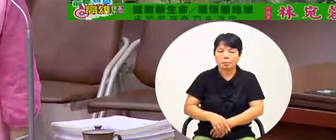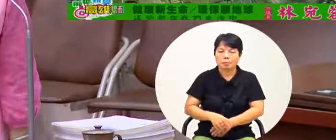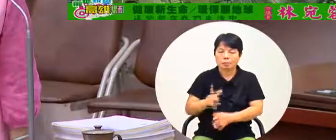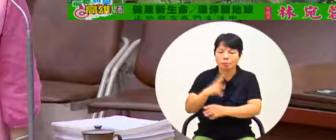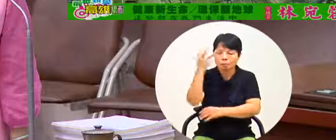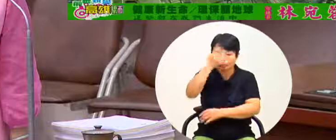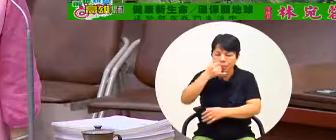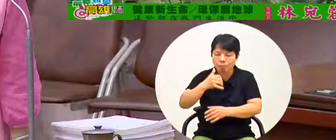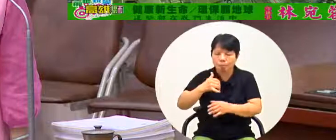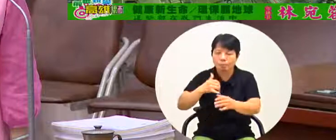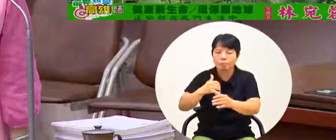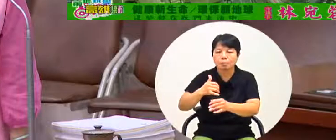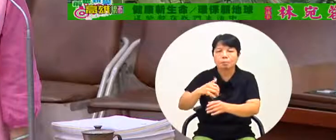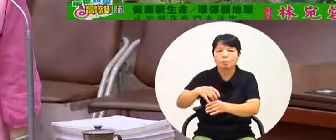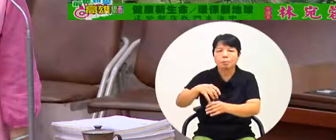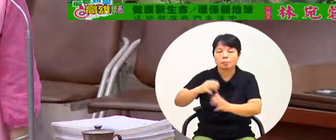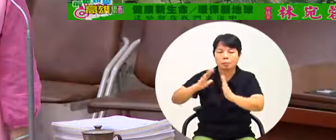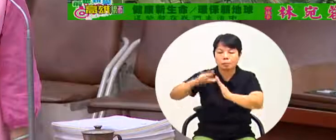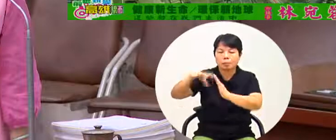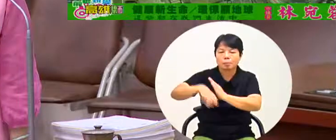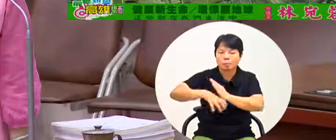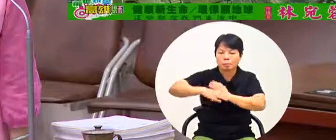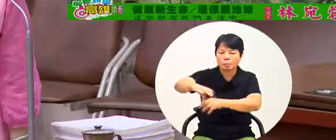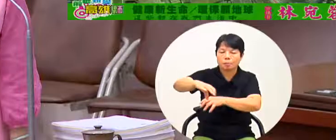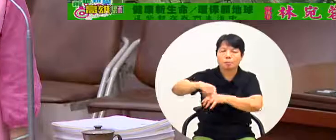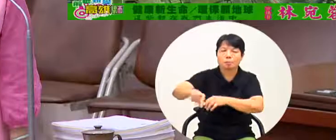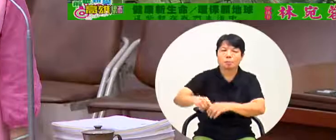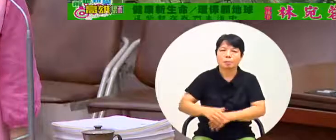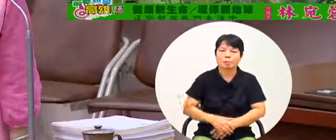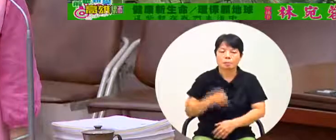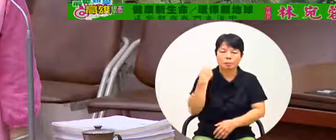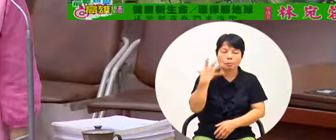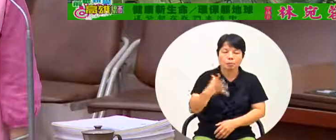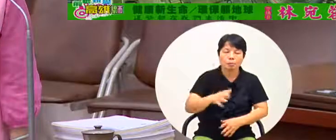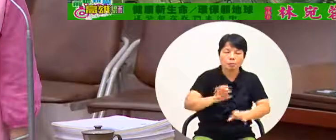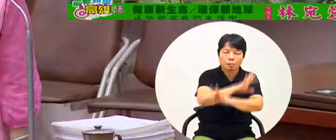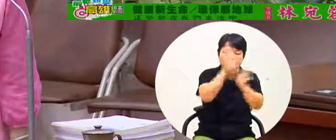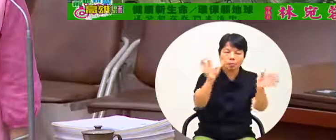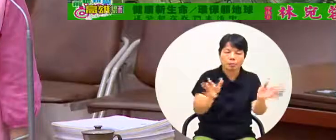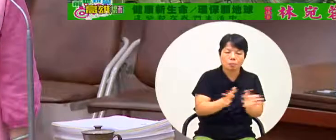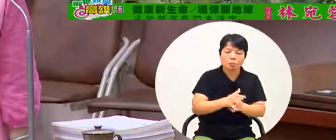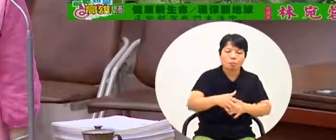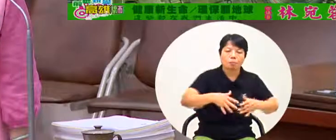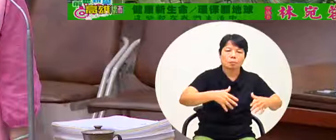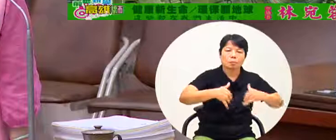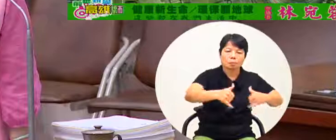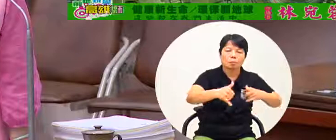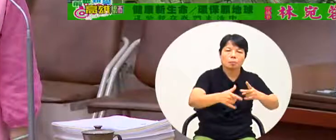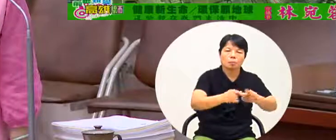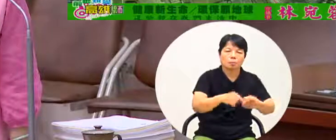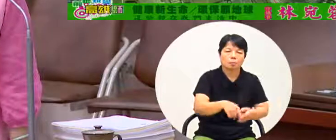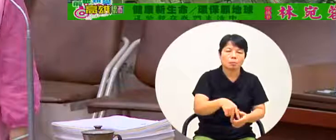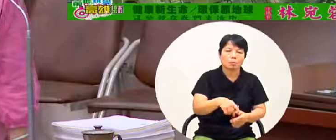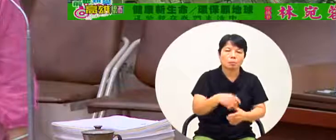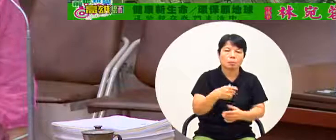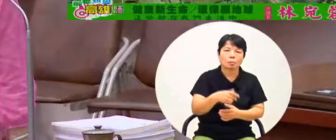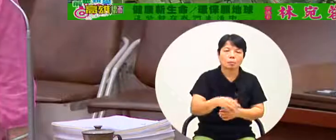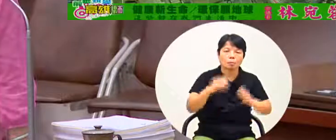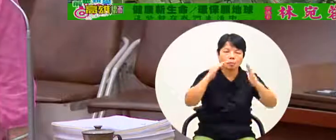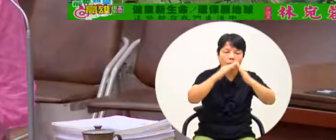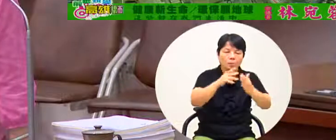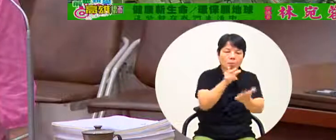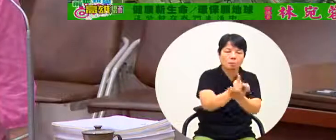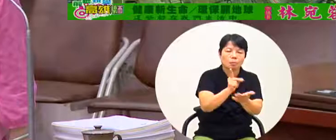道如果在市土这边啊，加东西看旧部落嘛哈，那你如果把这个新光园